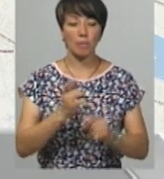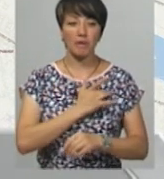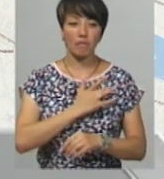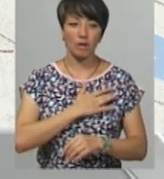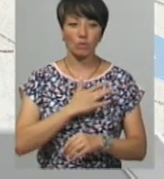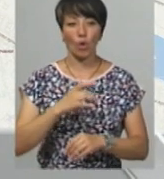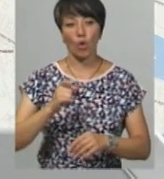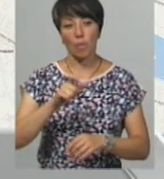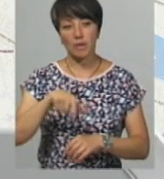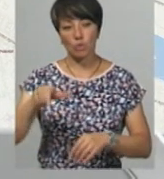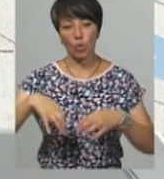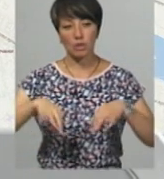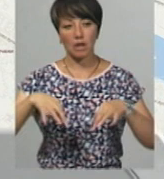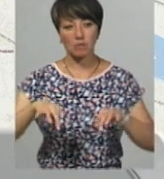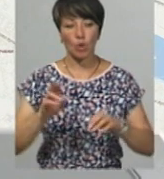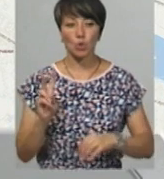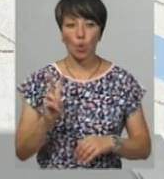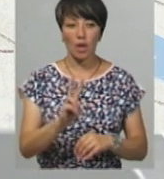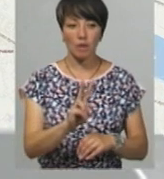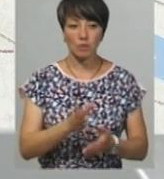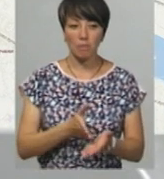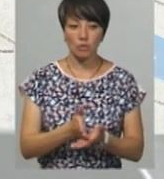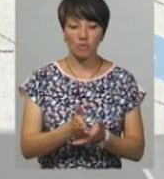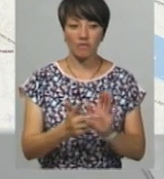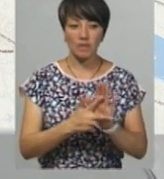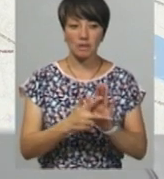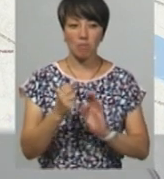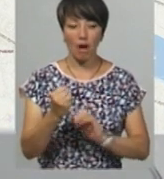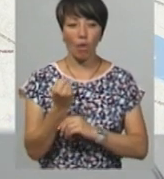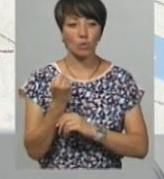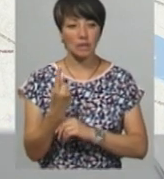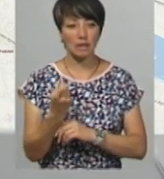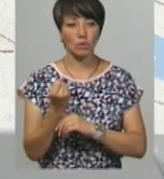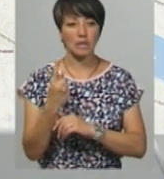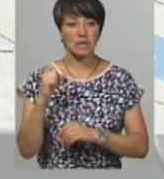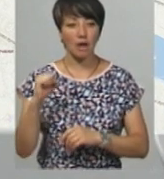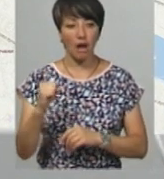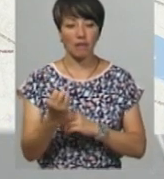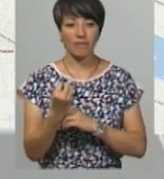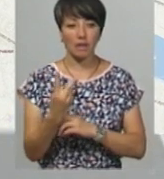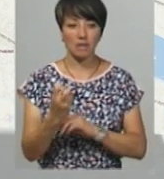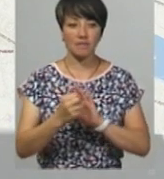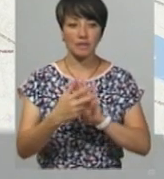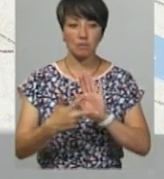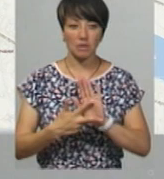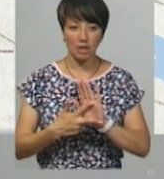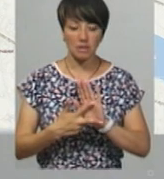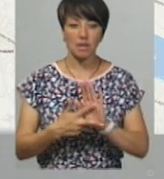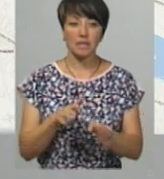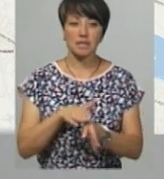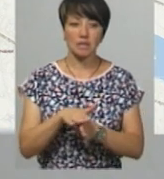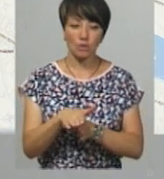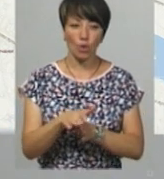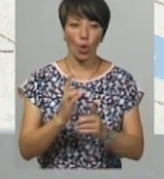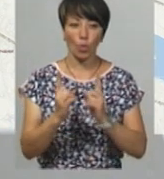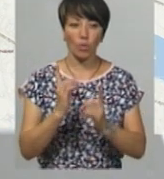та громадського транспорту. Тролейбусні маршрути номер 8А, 11, 11А, 12 та 18